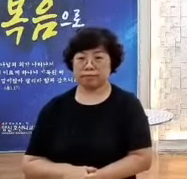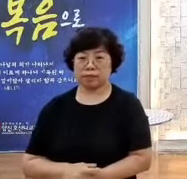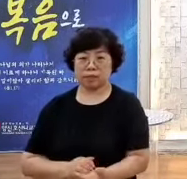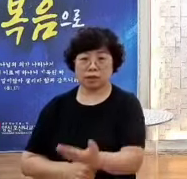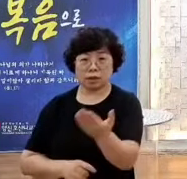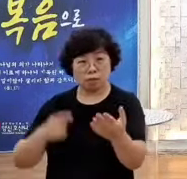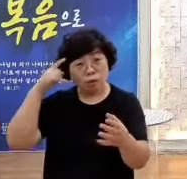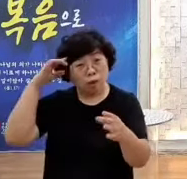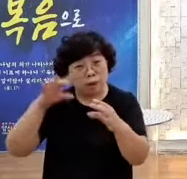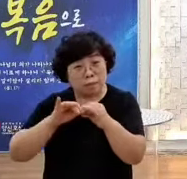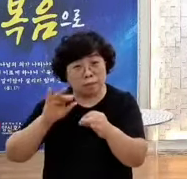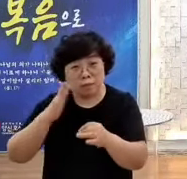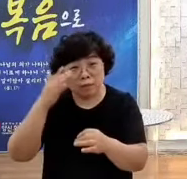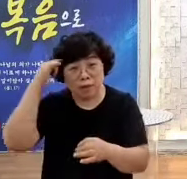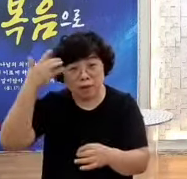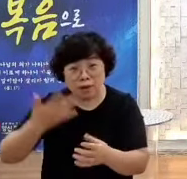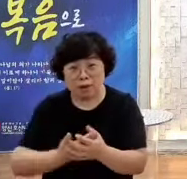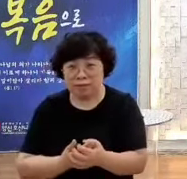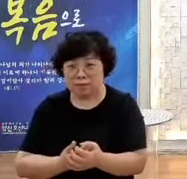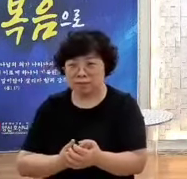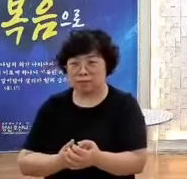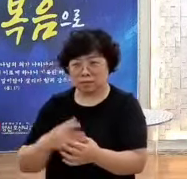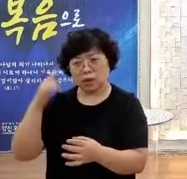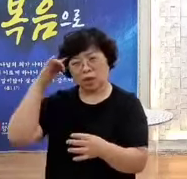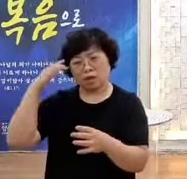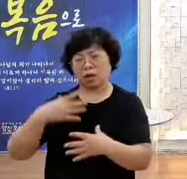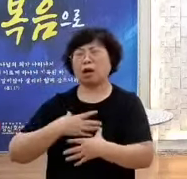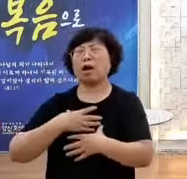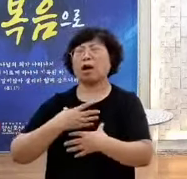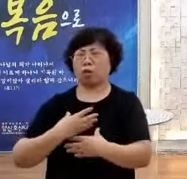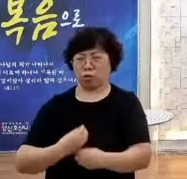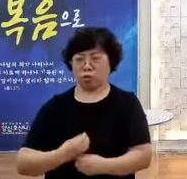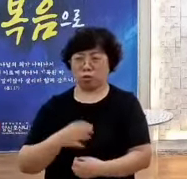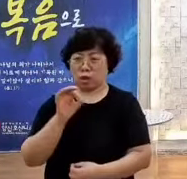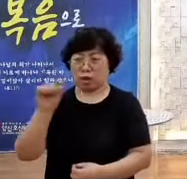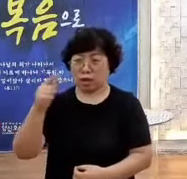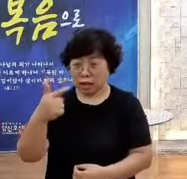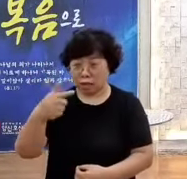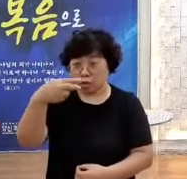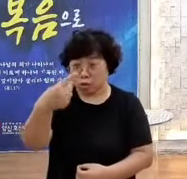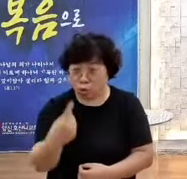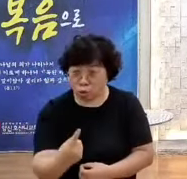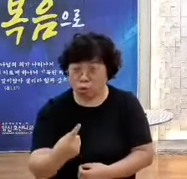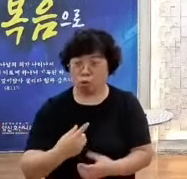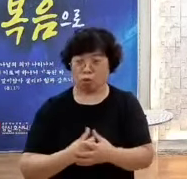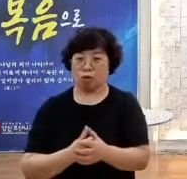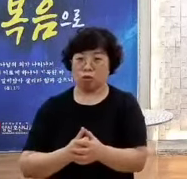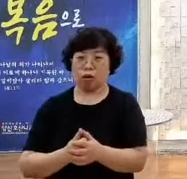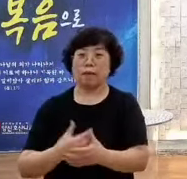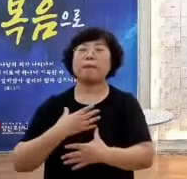여러분 동의가 되시는지 모르겠어요. 안도감. 안도감이 뭔지 아시죠? 안도감.